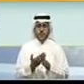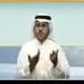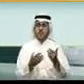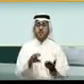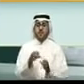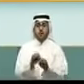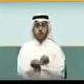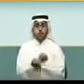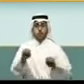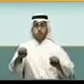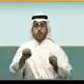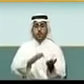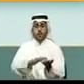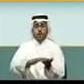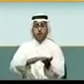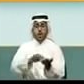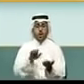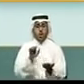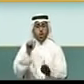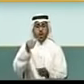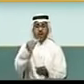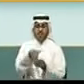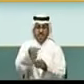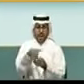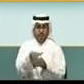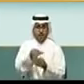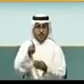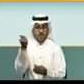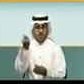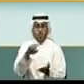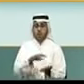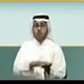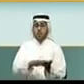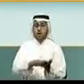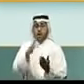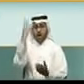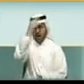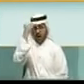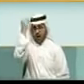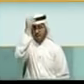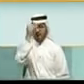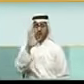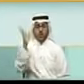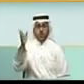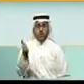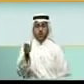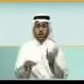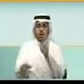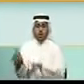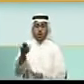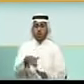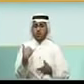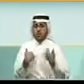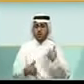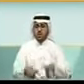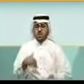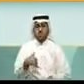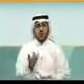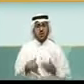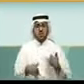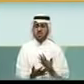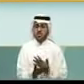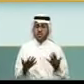للتفجير الذي استهدف تجمعا انتخابيا في إقليم تخار شمال شرقي أفغانستان وأدى إلى سقوط قتلى وجرحى.